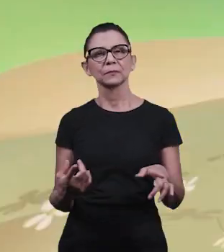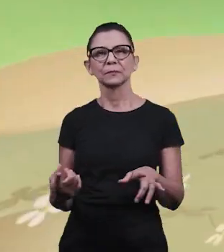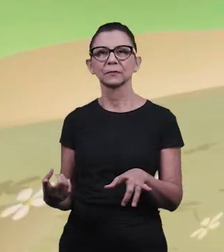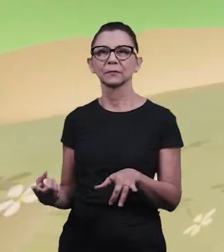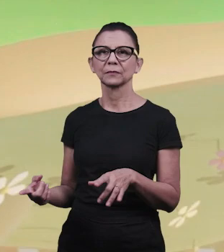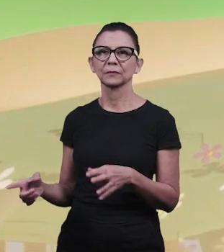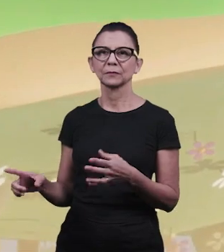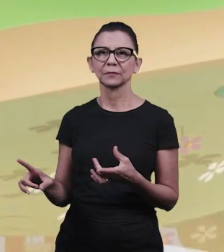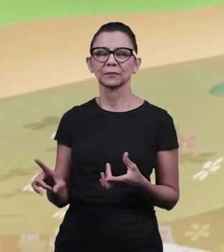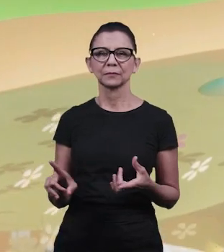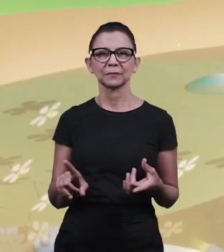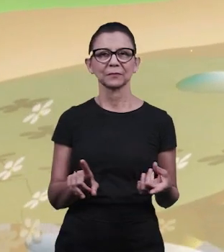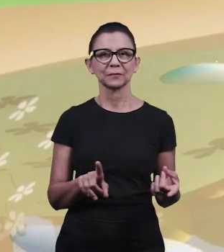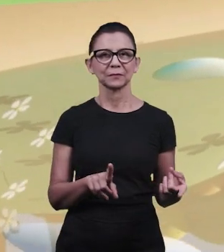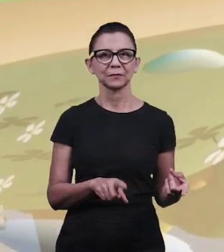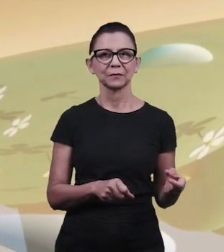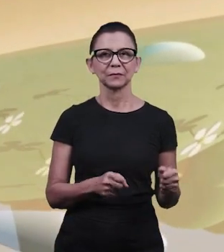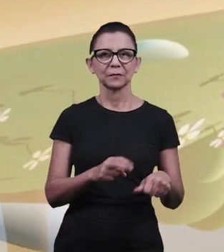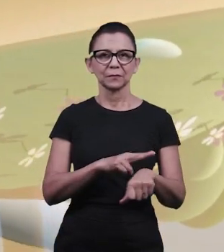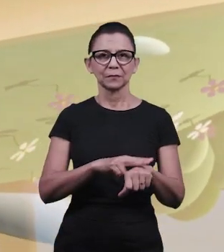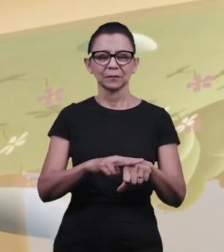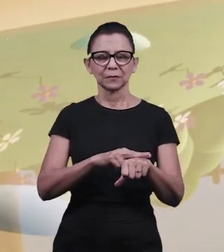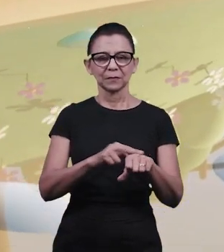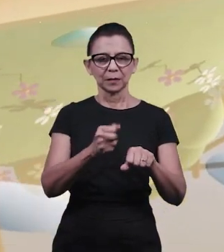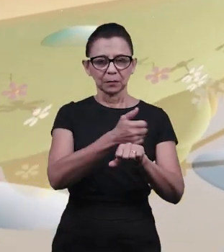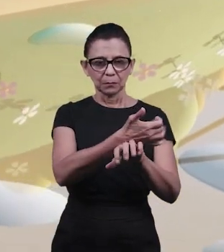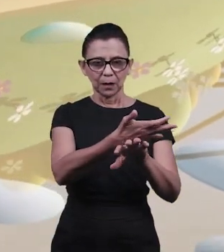Лежит на траве одна счастливая овечка.